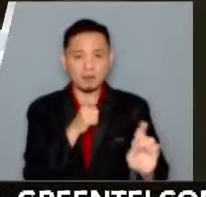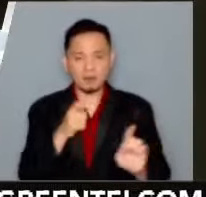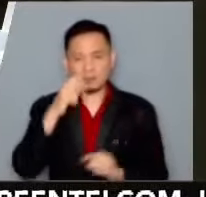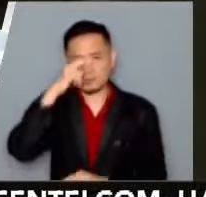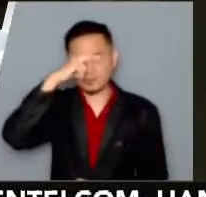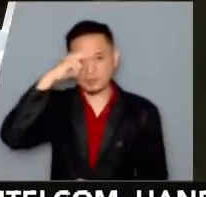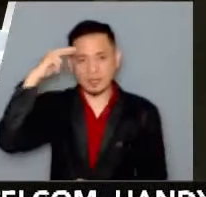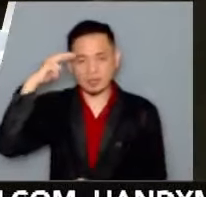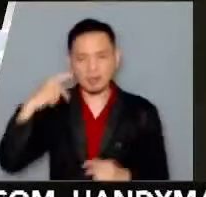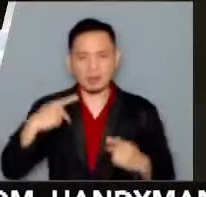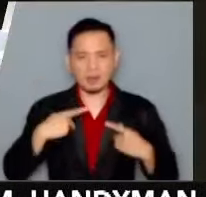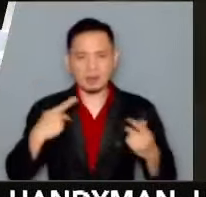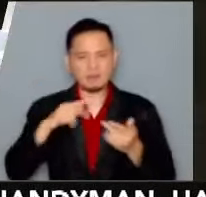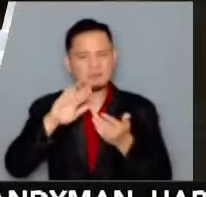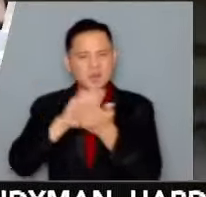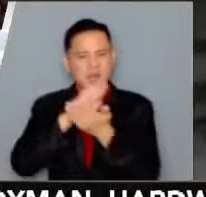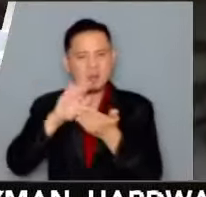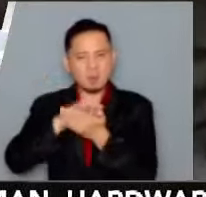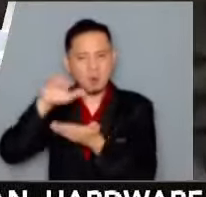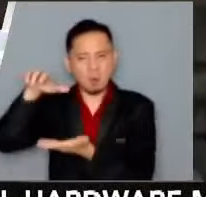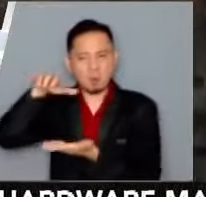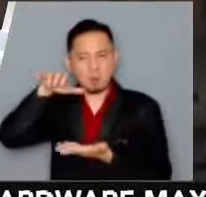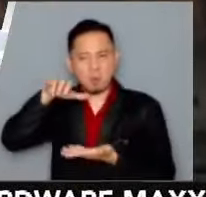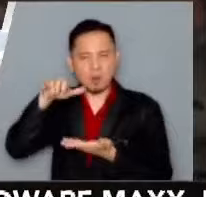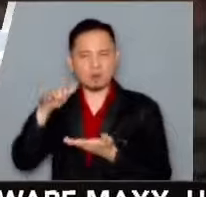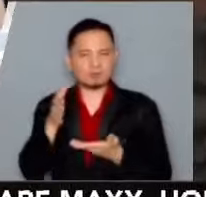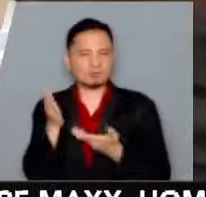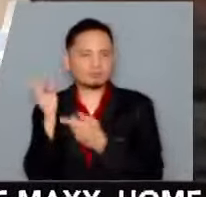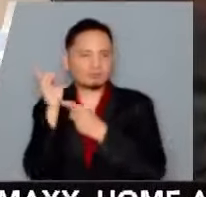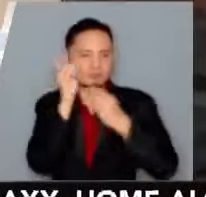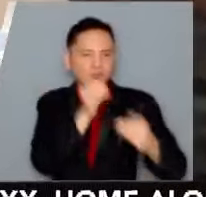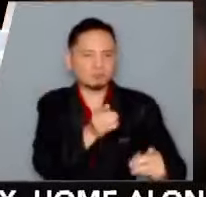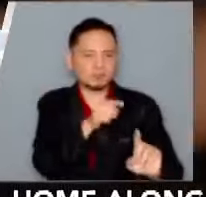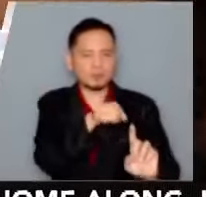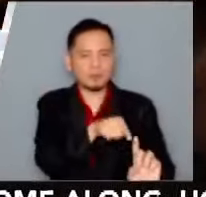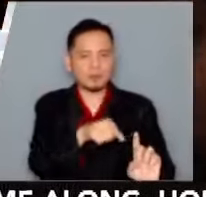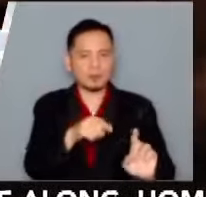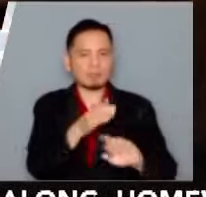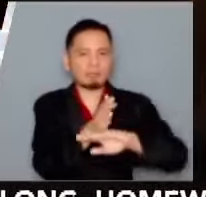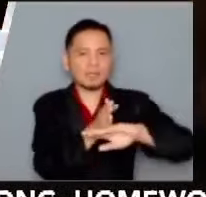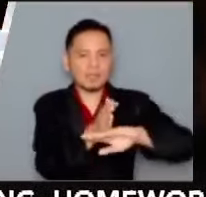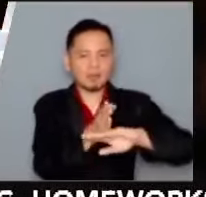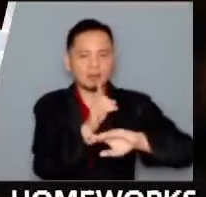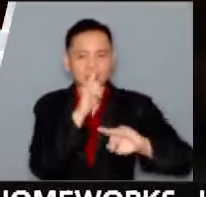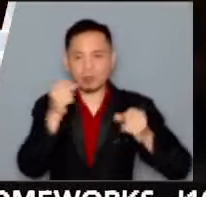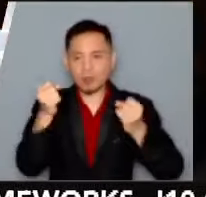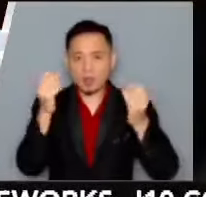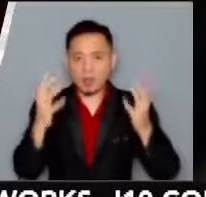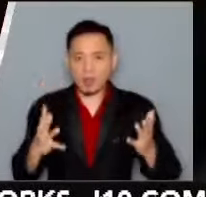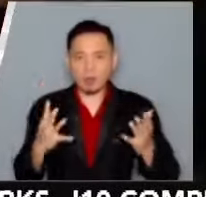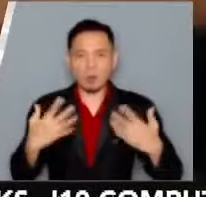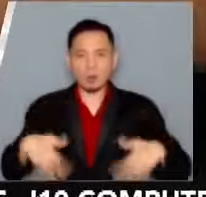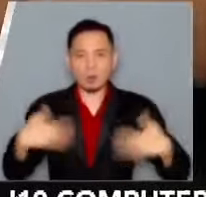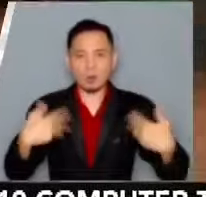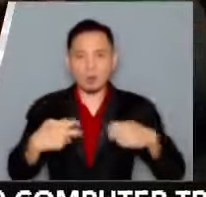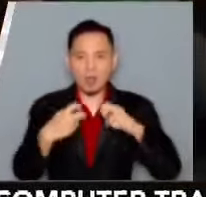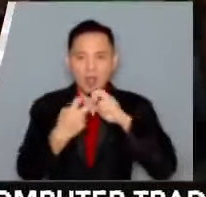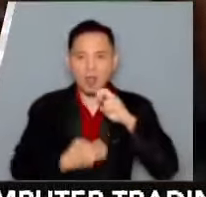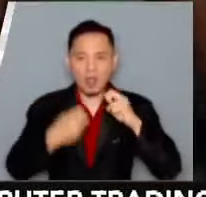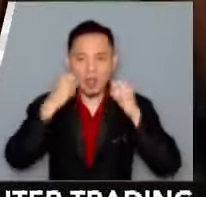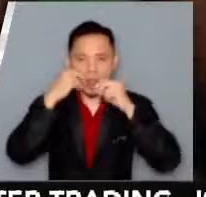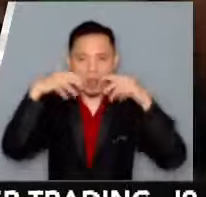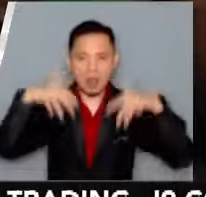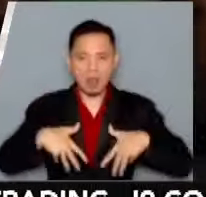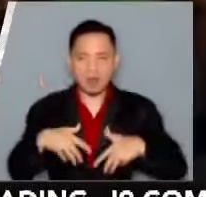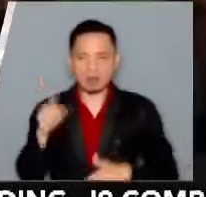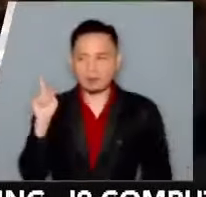papel na i-deliver sa Bataan. Nagulat daw ang truck driver sa nangyari. Pakyat kami, galing kami ng Bagong Bayan, pakyat dito sa